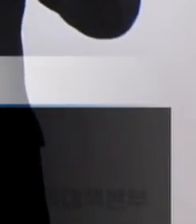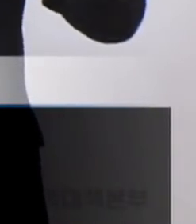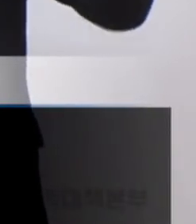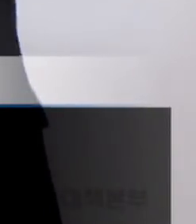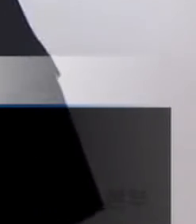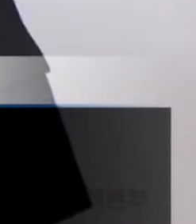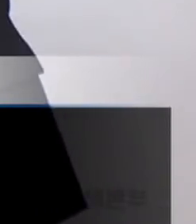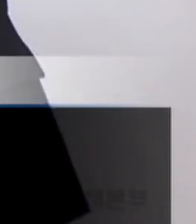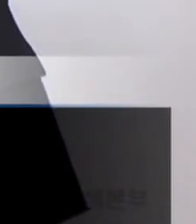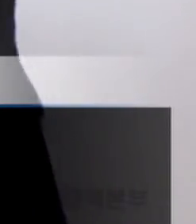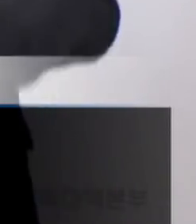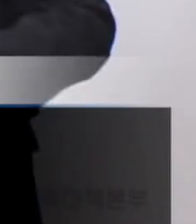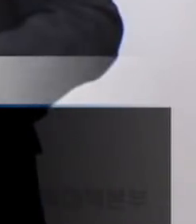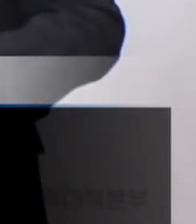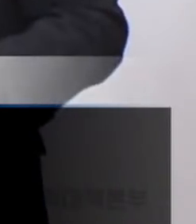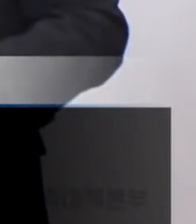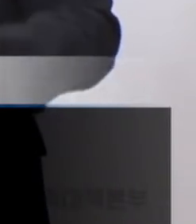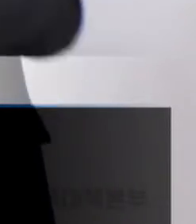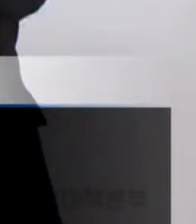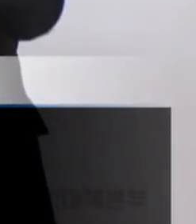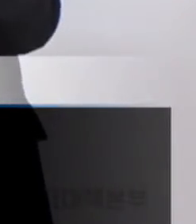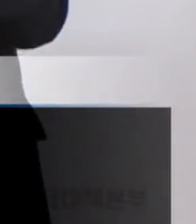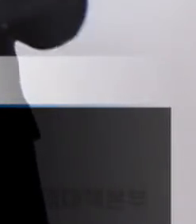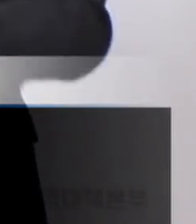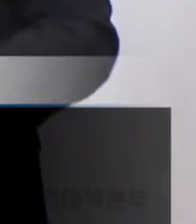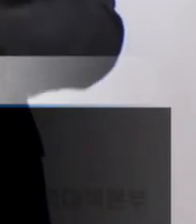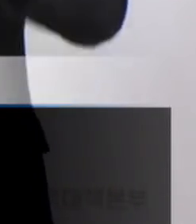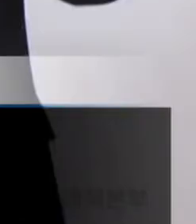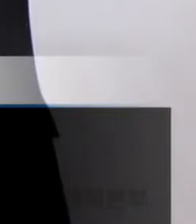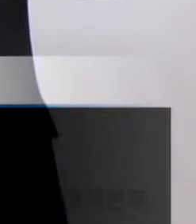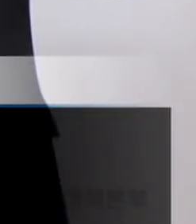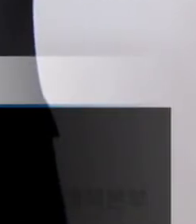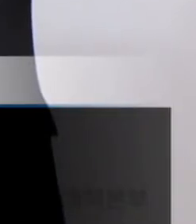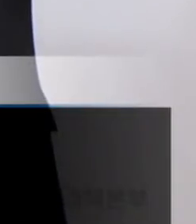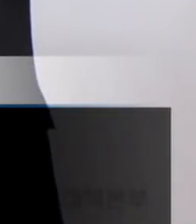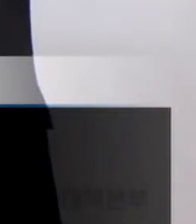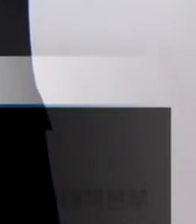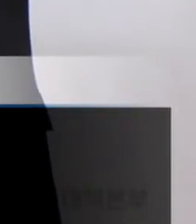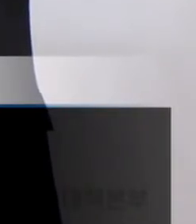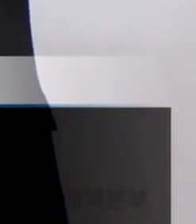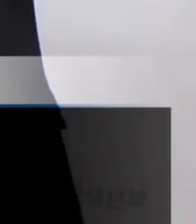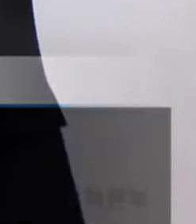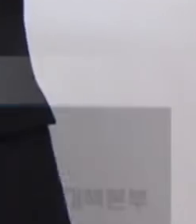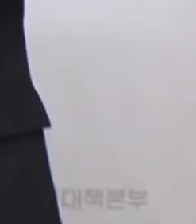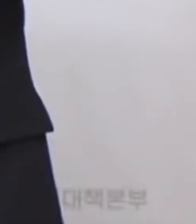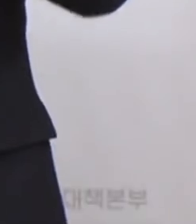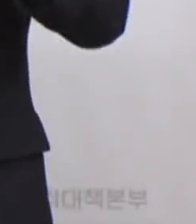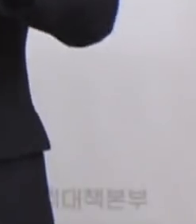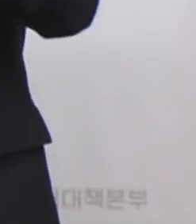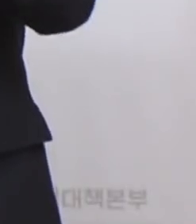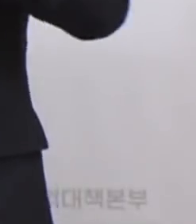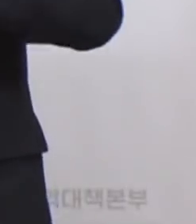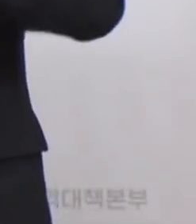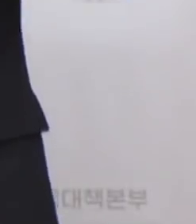유행 규모 또한 30만 명에서 37만 명대까지 다양하게 가능성이 제시되었습니다.